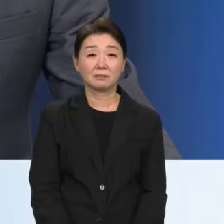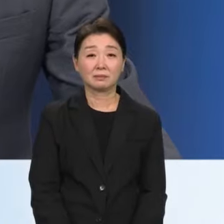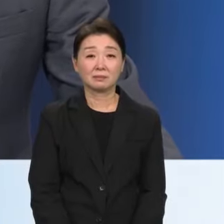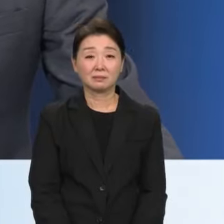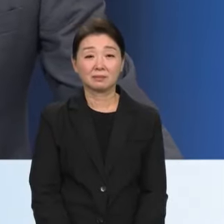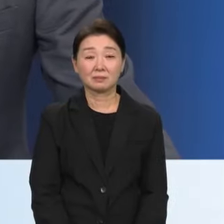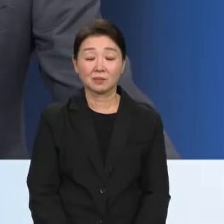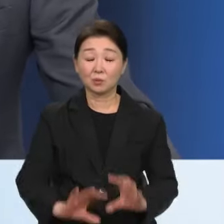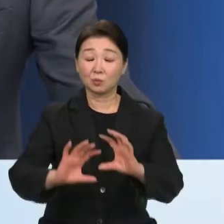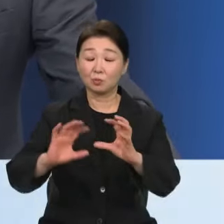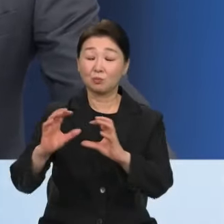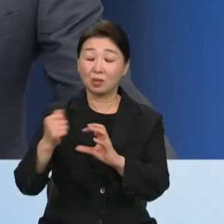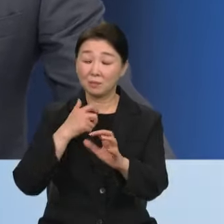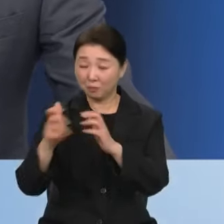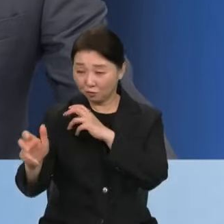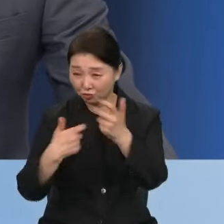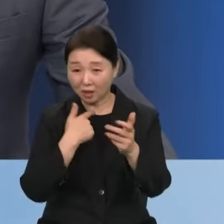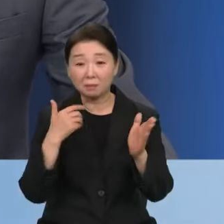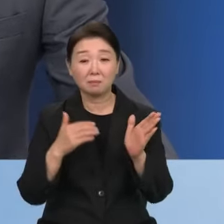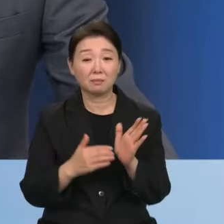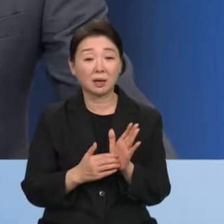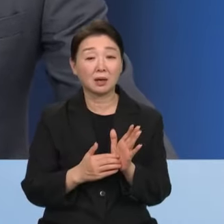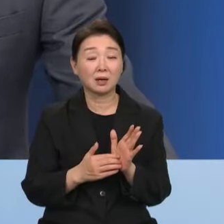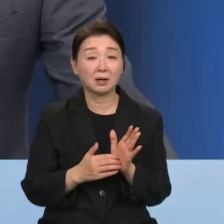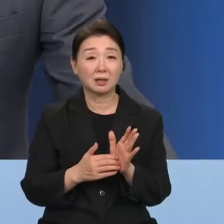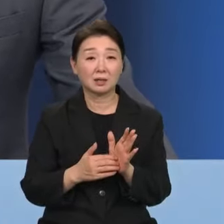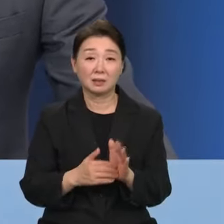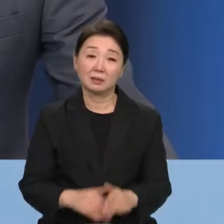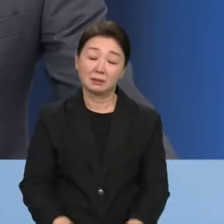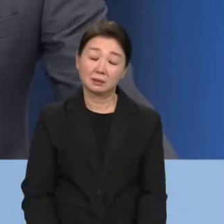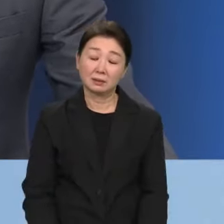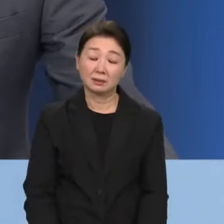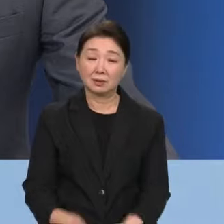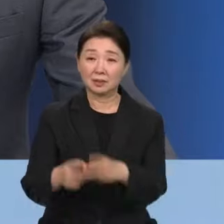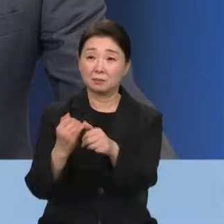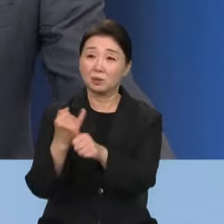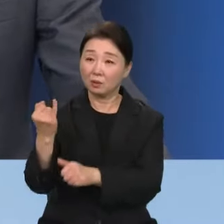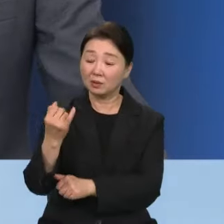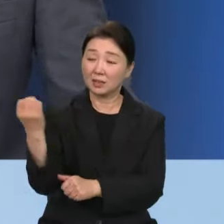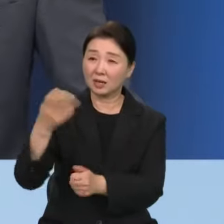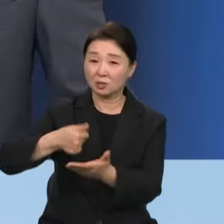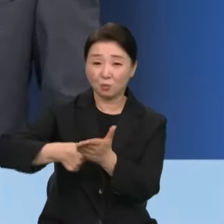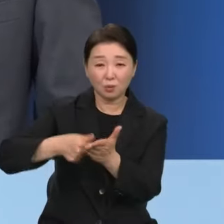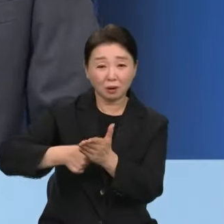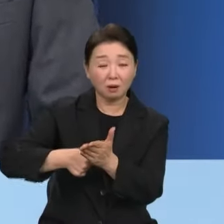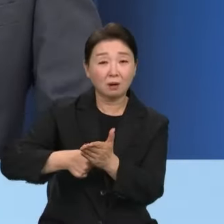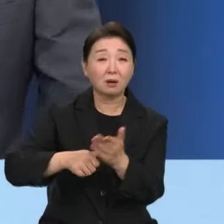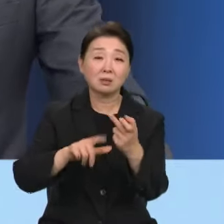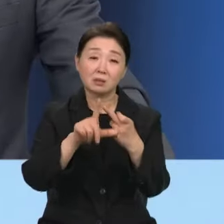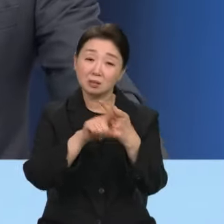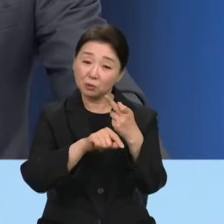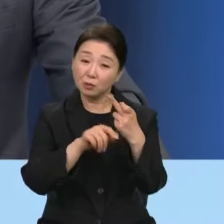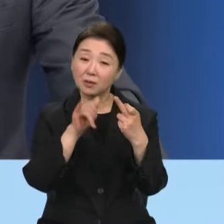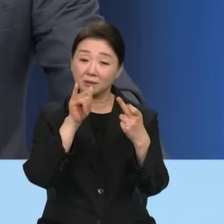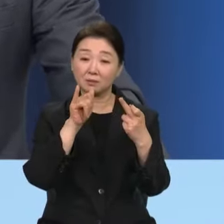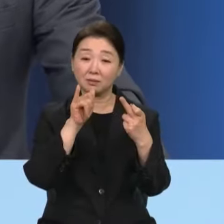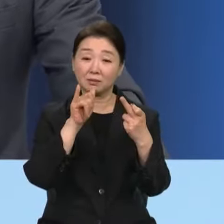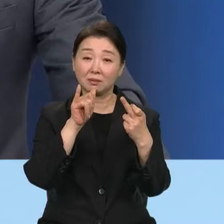오늘 국민의힘은 압수수색까지 당했는데 김건희 여사 재표결도 다음 달 예정돼 있지